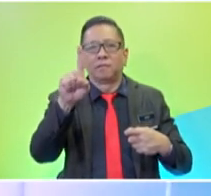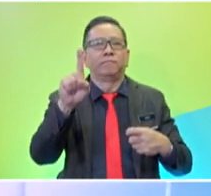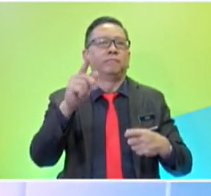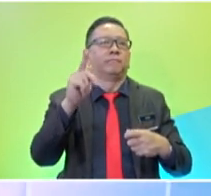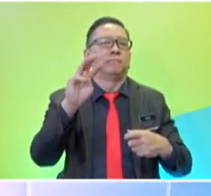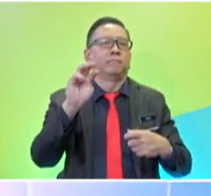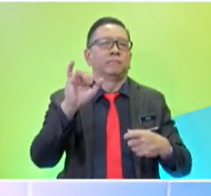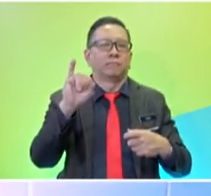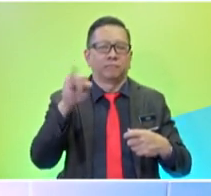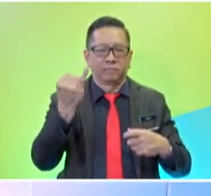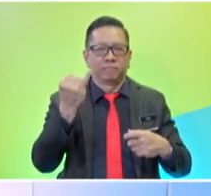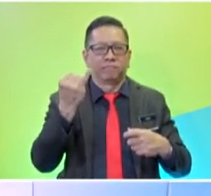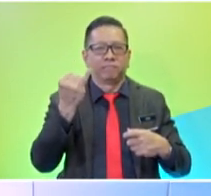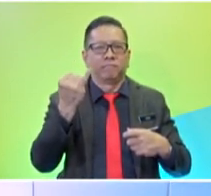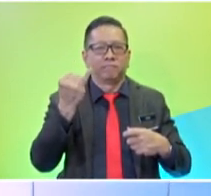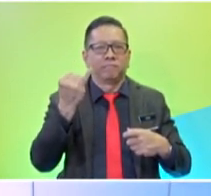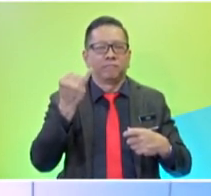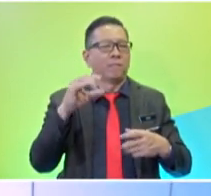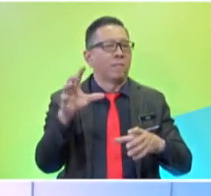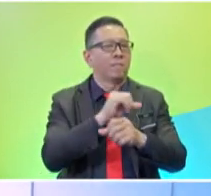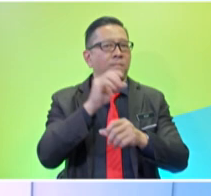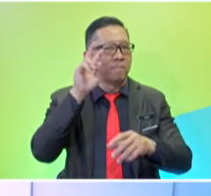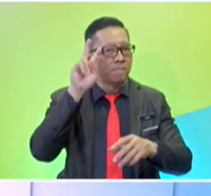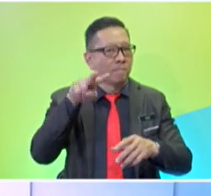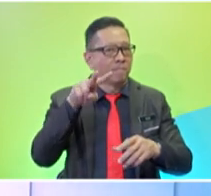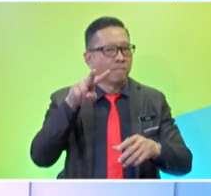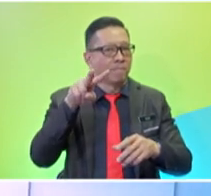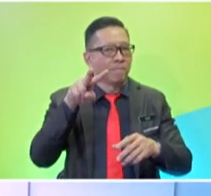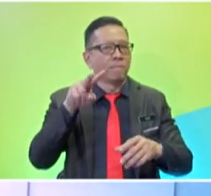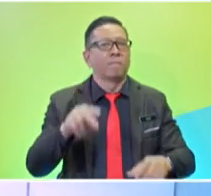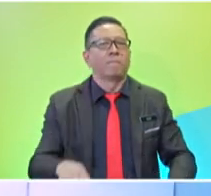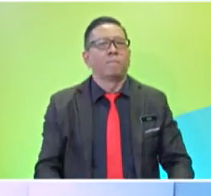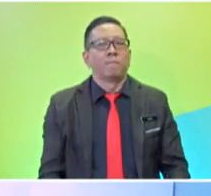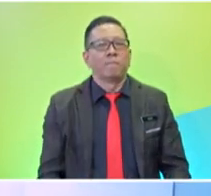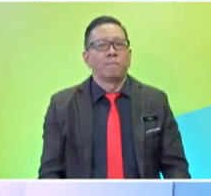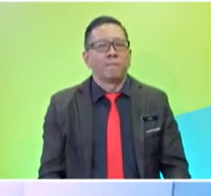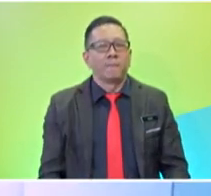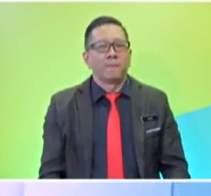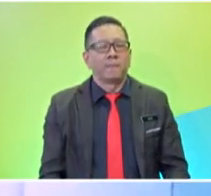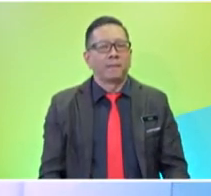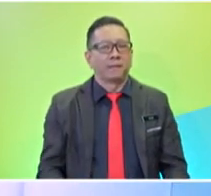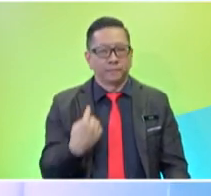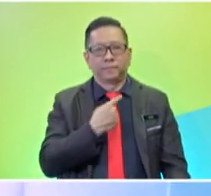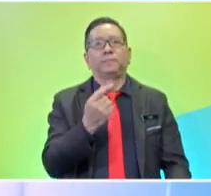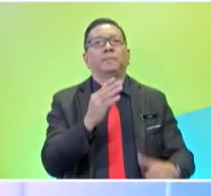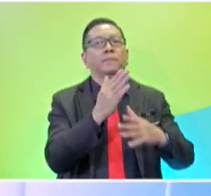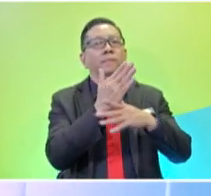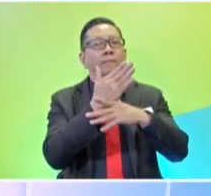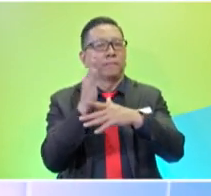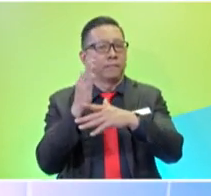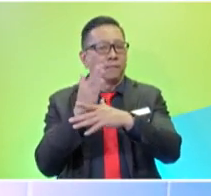murid-murid dekat JN dan juga dekat rumah dapat lihat di kaca TV masing-masing Oke kita akan bahagi kan